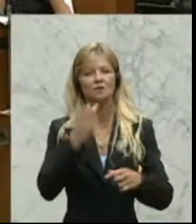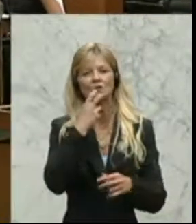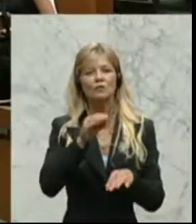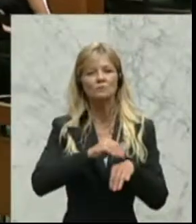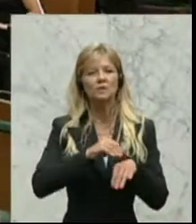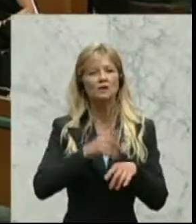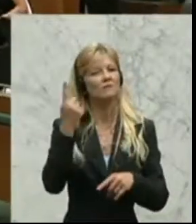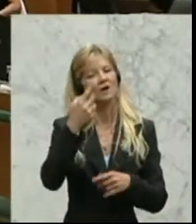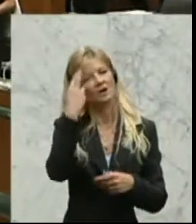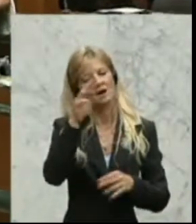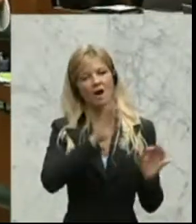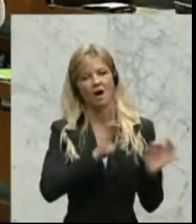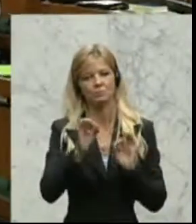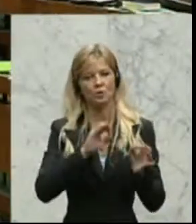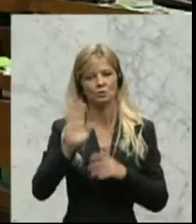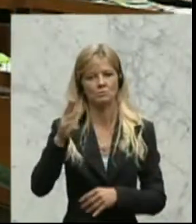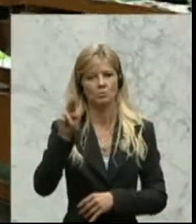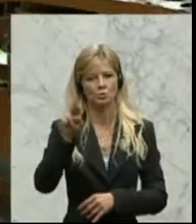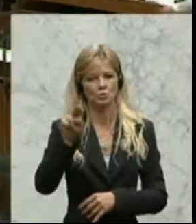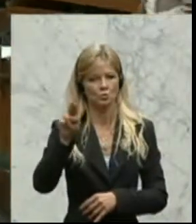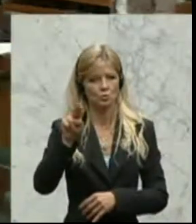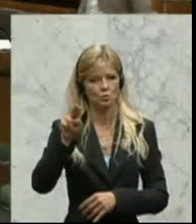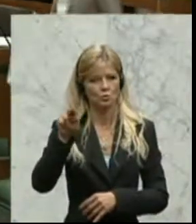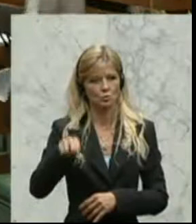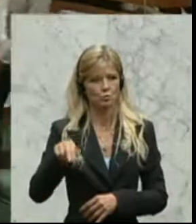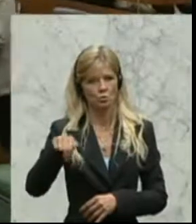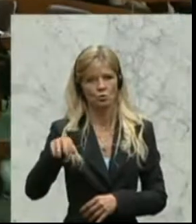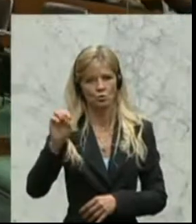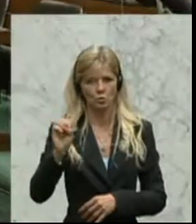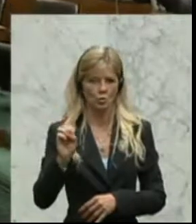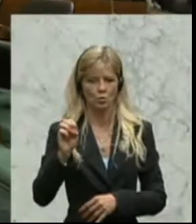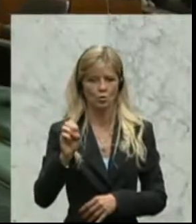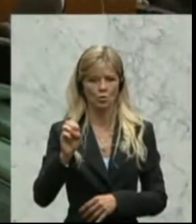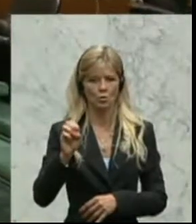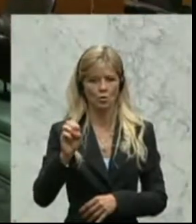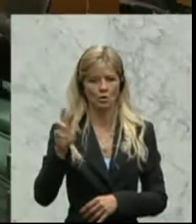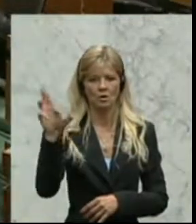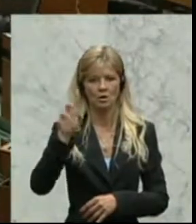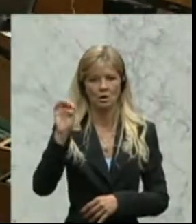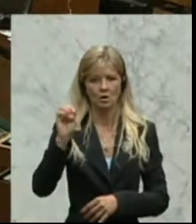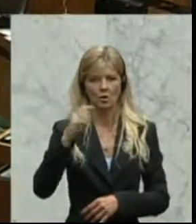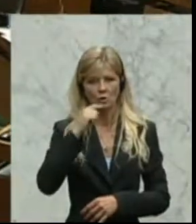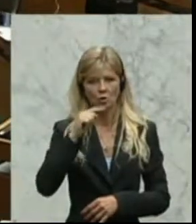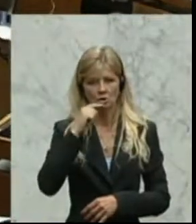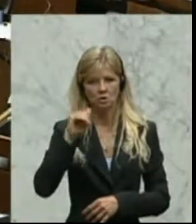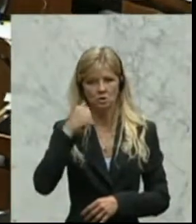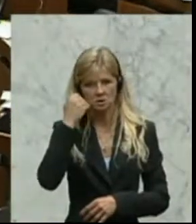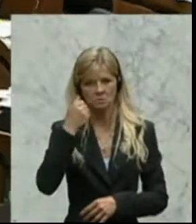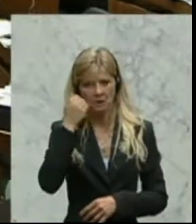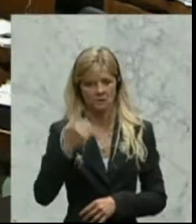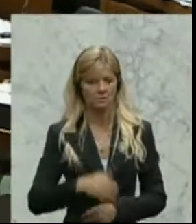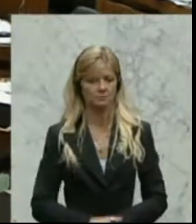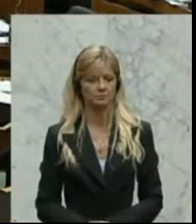Bernhard Themesel. Zudem kritisiert er in der Vermögenssteuerdebatte das Fehlen eines konkreten Modells. Bruno